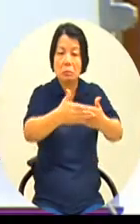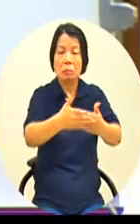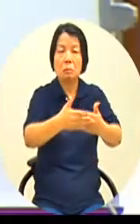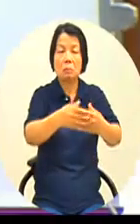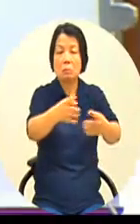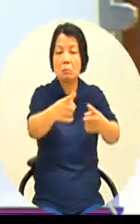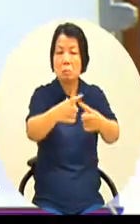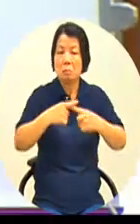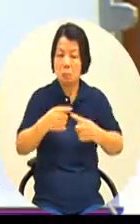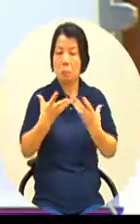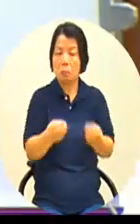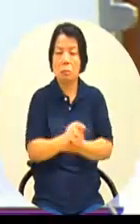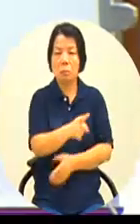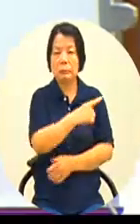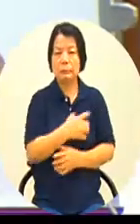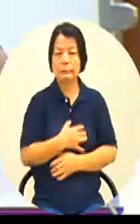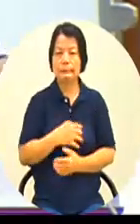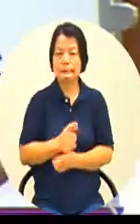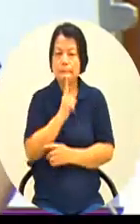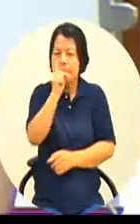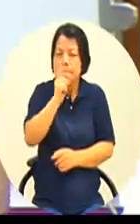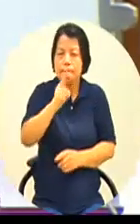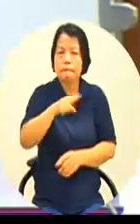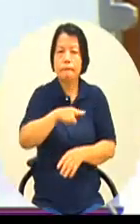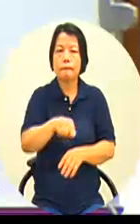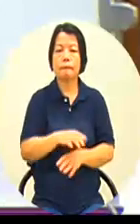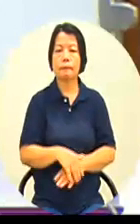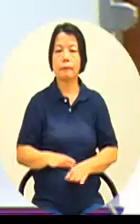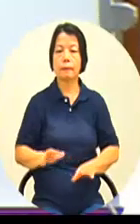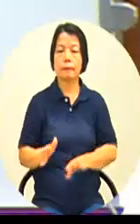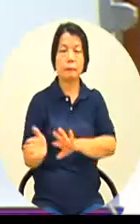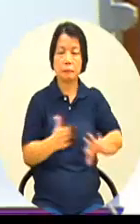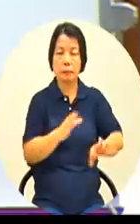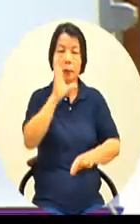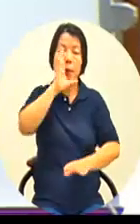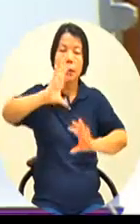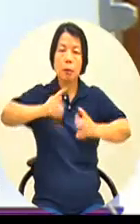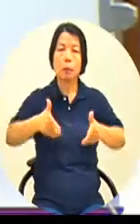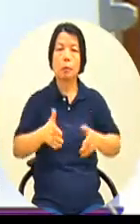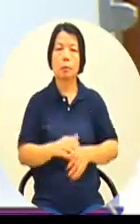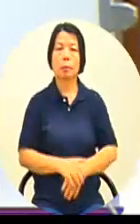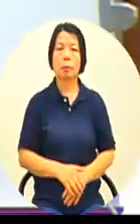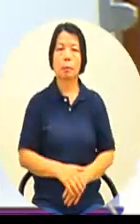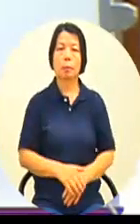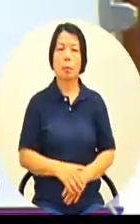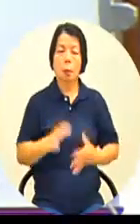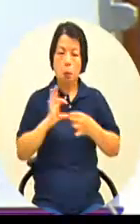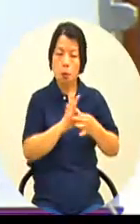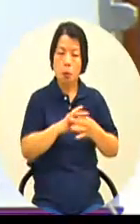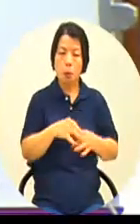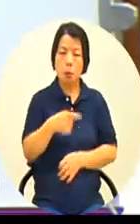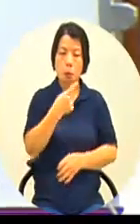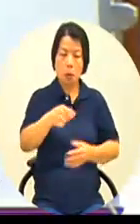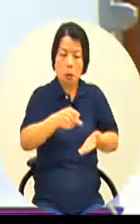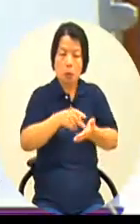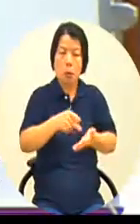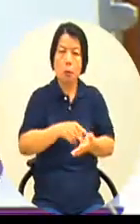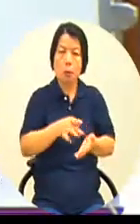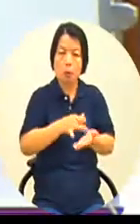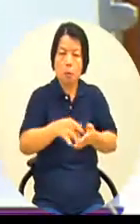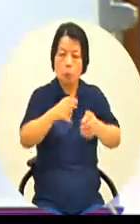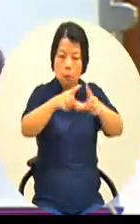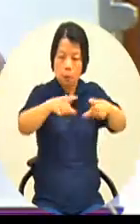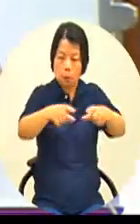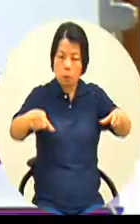所以人的泰国啊，局长，人的泰国啊，泰国那是关的一条边的哦，零团队